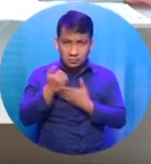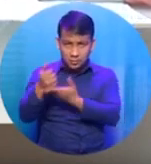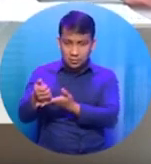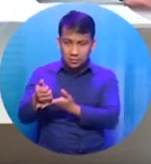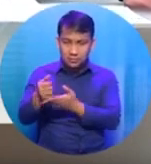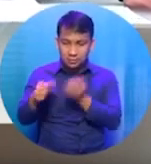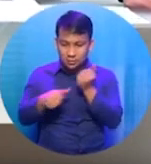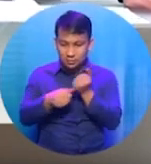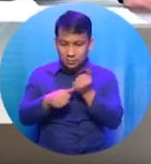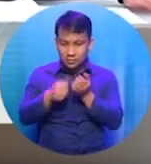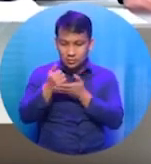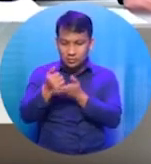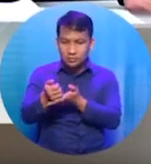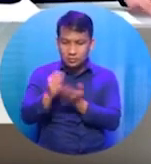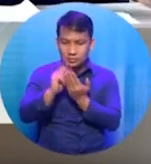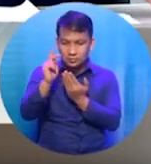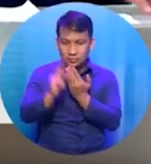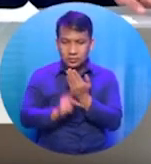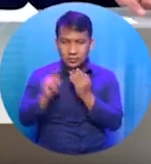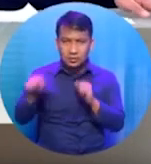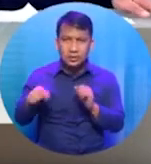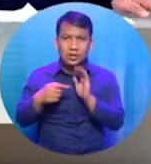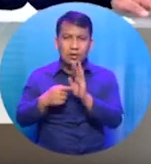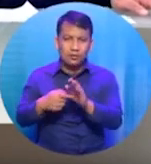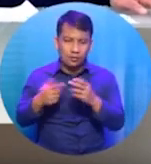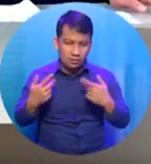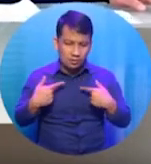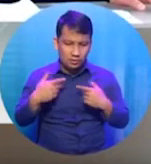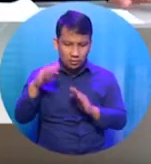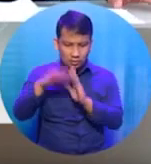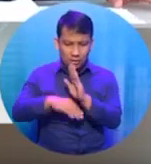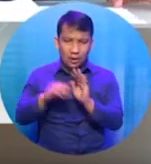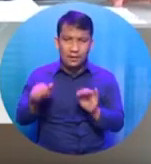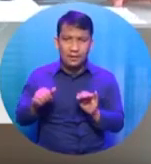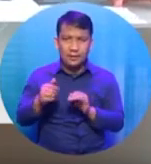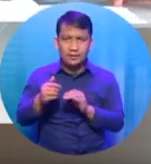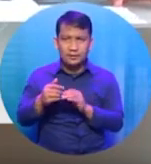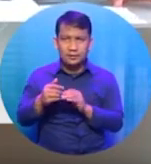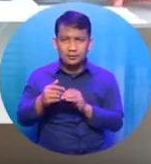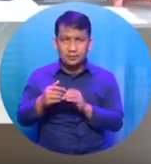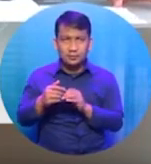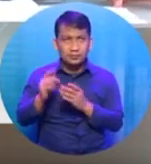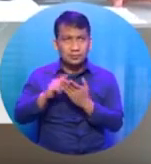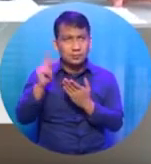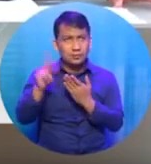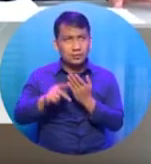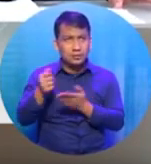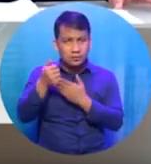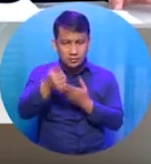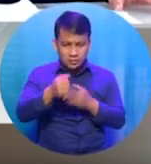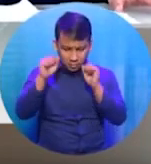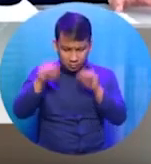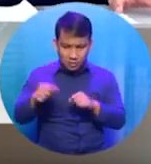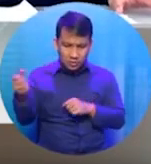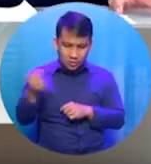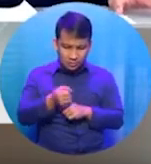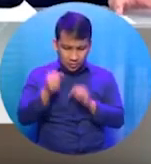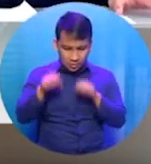repatriation assistance program and meron din po tayo sir mga reintegration program na pwede pong